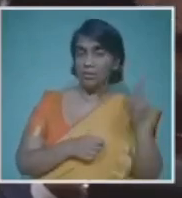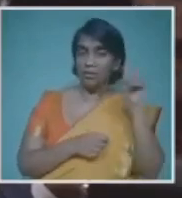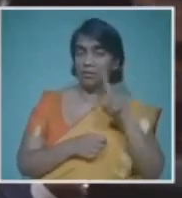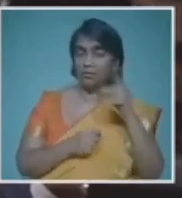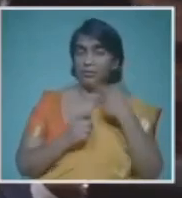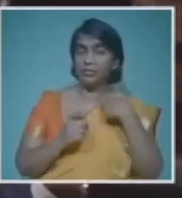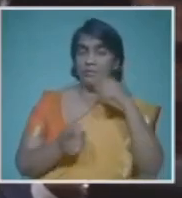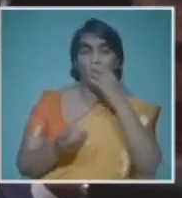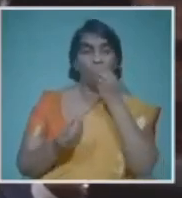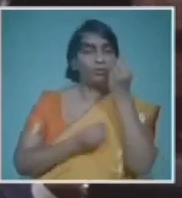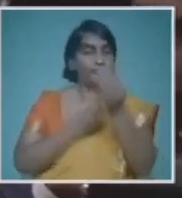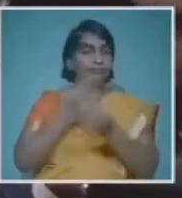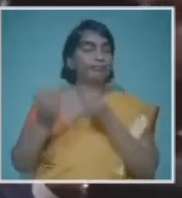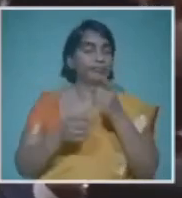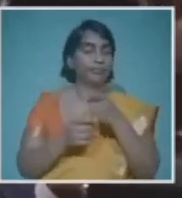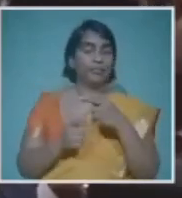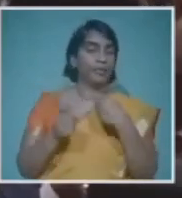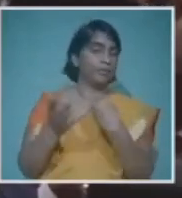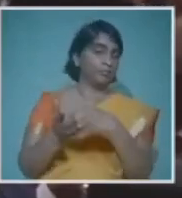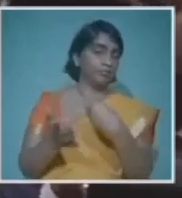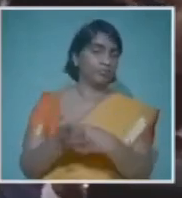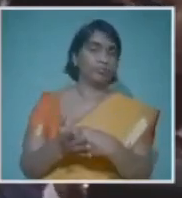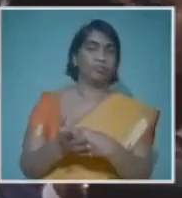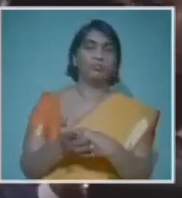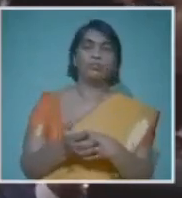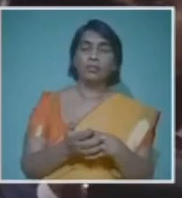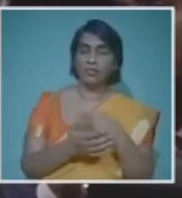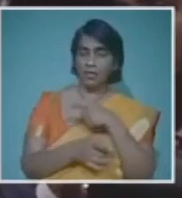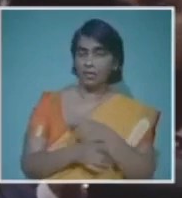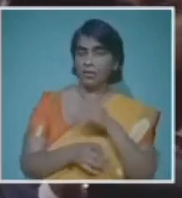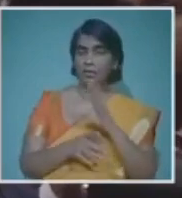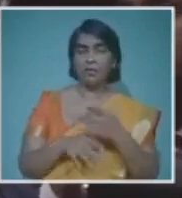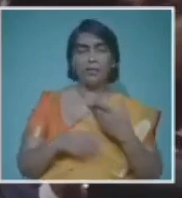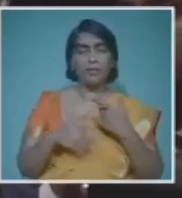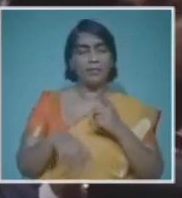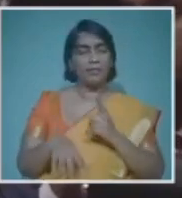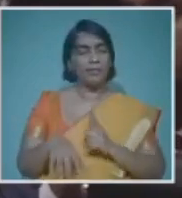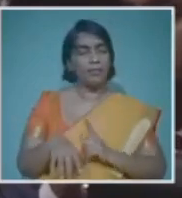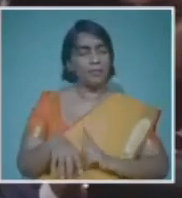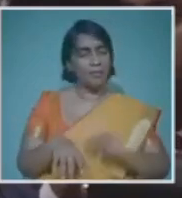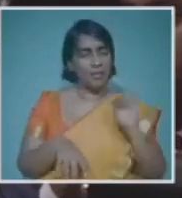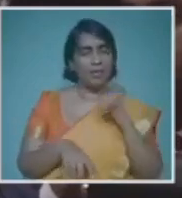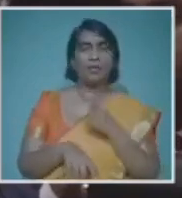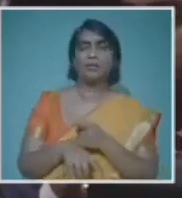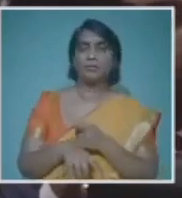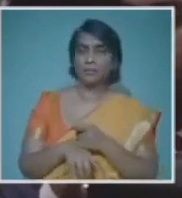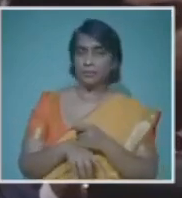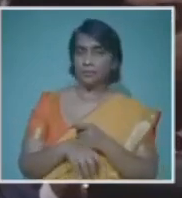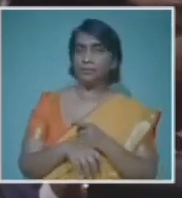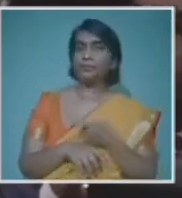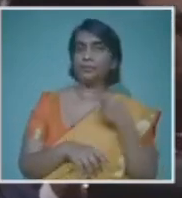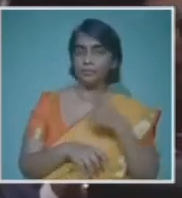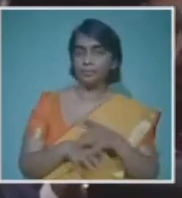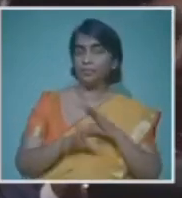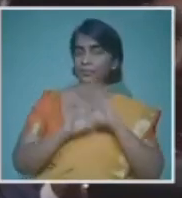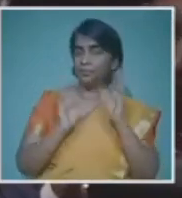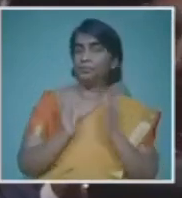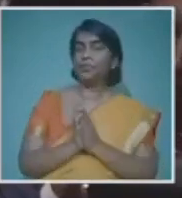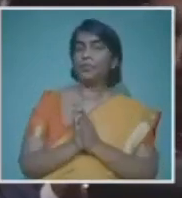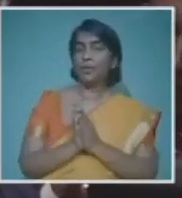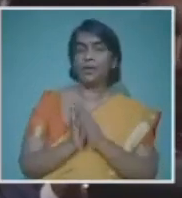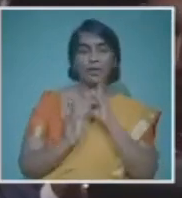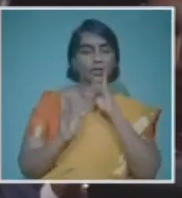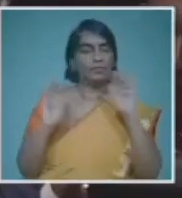රැක බලා ගන්න, නඩත්තු කරන්න. මේකේ තිබෙන අවාසනාවන්තම තත්ත්වය තමයි මේ ප්‍රමාණයෙන්